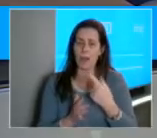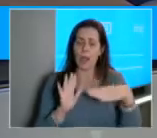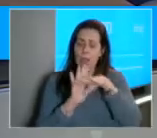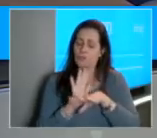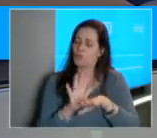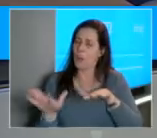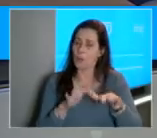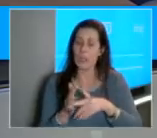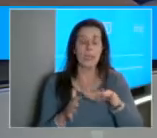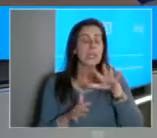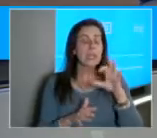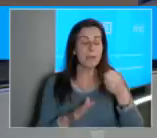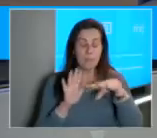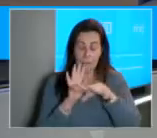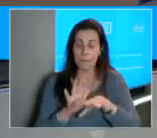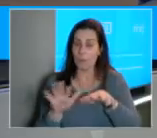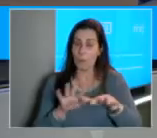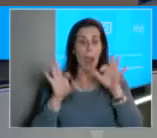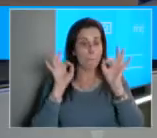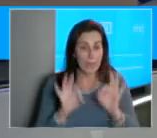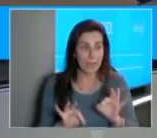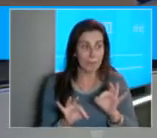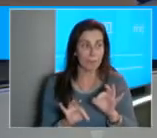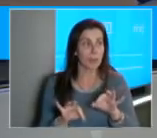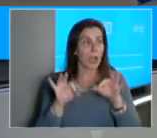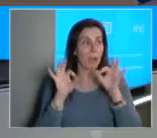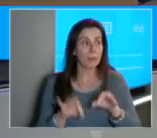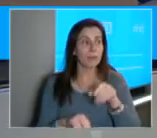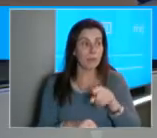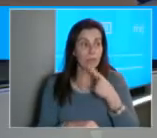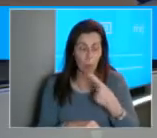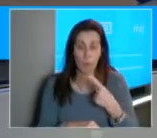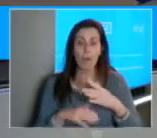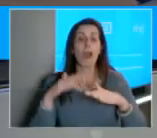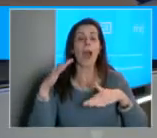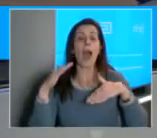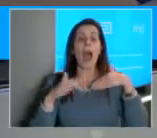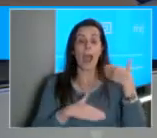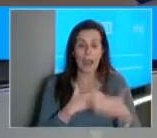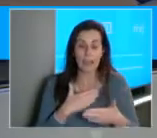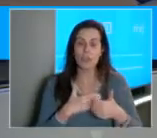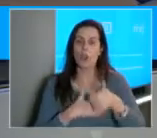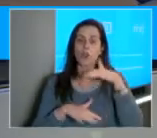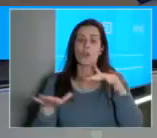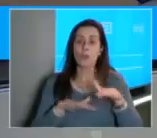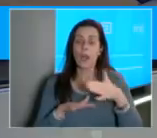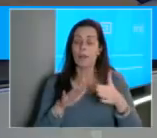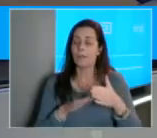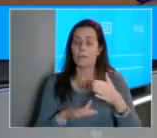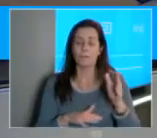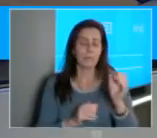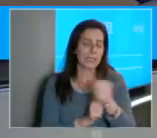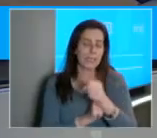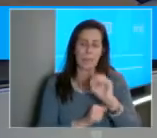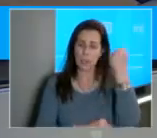של הממשלה. אם יהיו קווי יסוד אמיתיים, אם יהיו קווי יסוד אמיתיים, וזה אני אומר, אחרי שראש הממשלה נפנף את הציונות